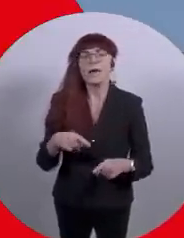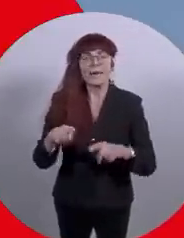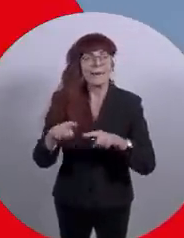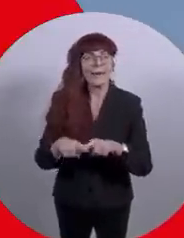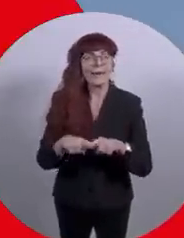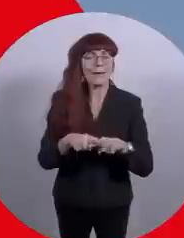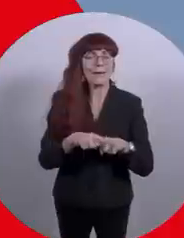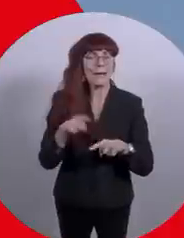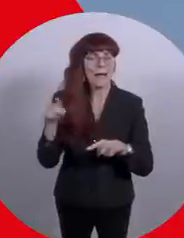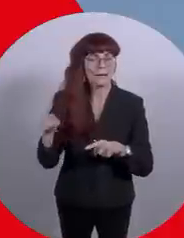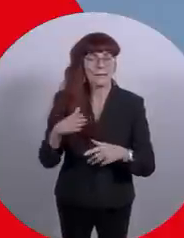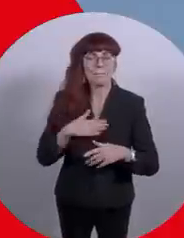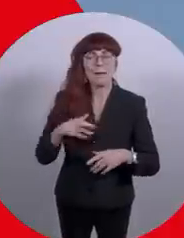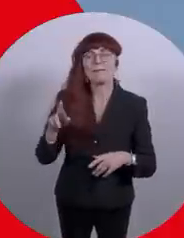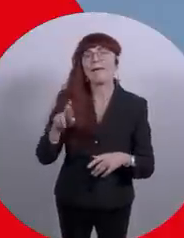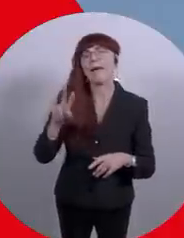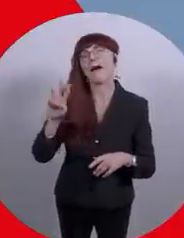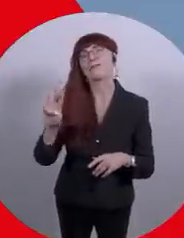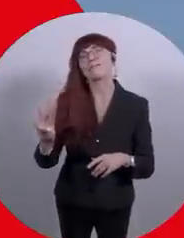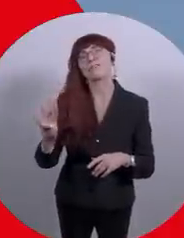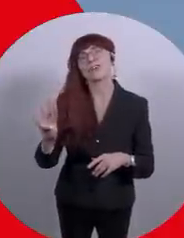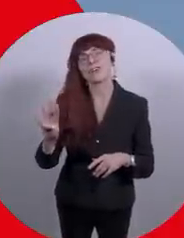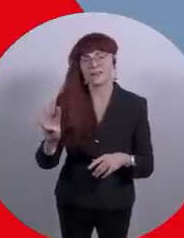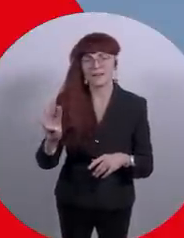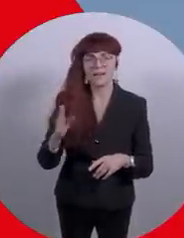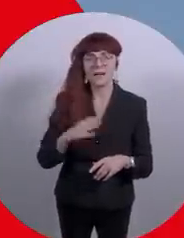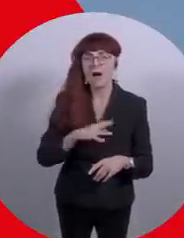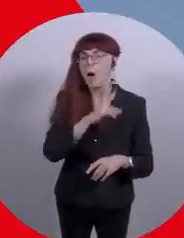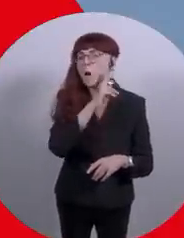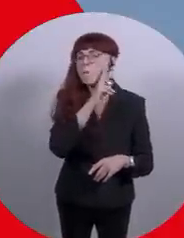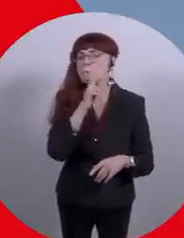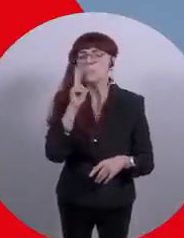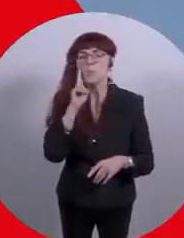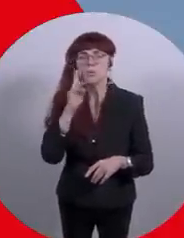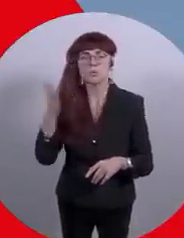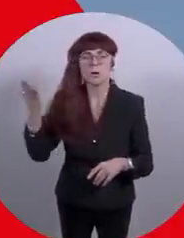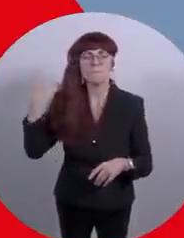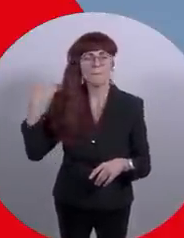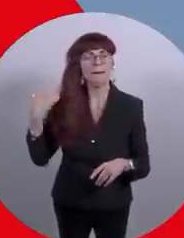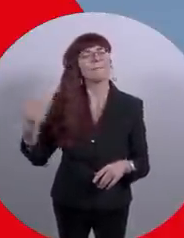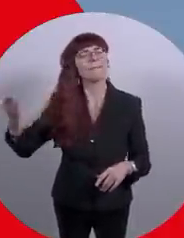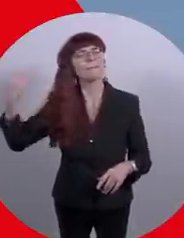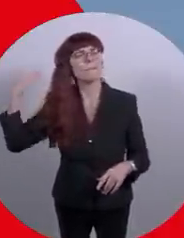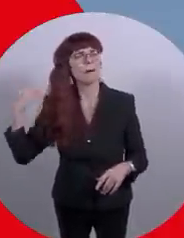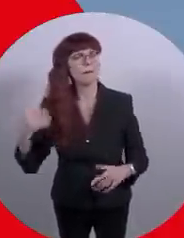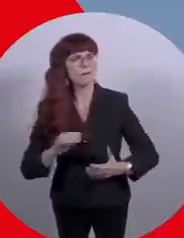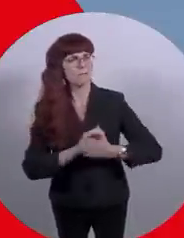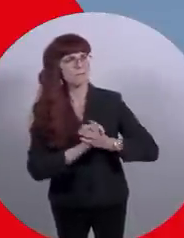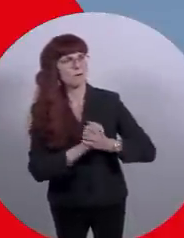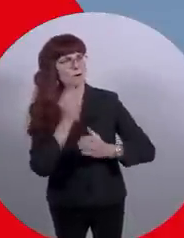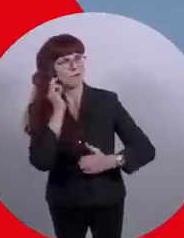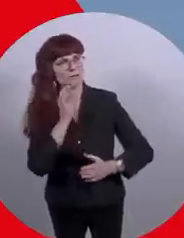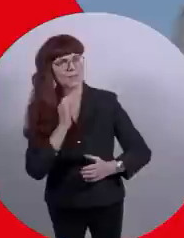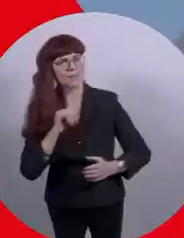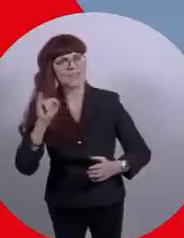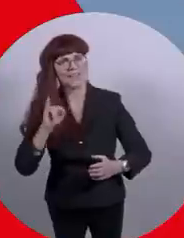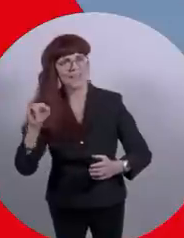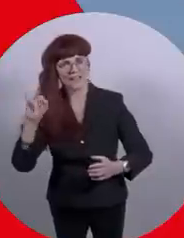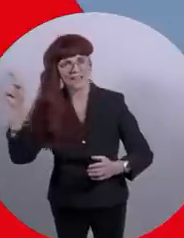wir haben damals die Mutter meiner damaligen Freundin Ingrid getroffen die war